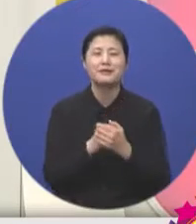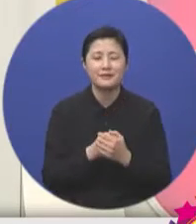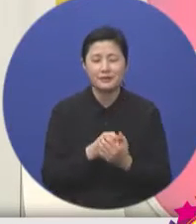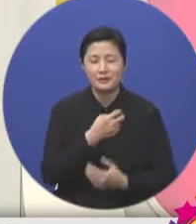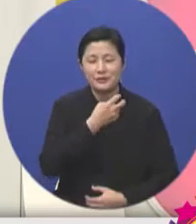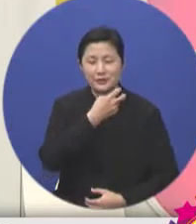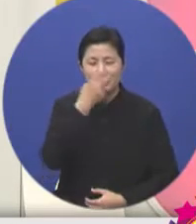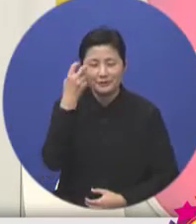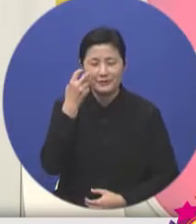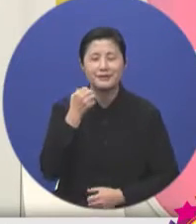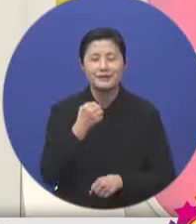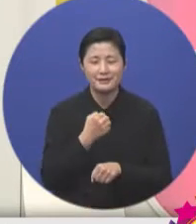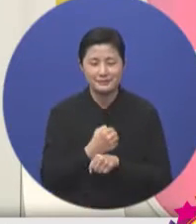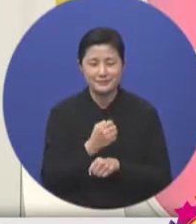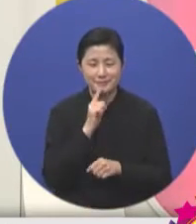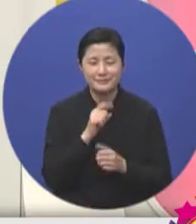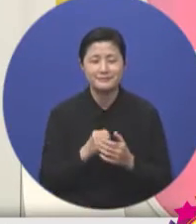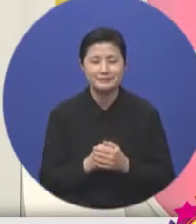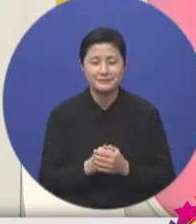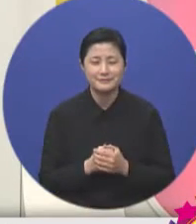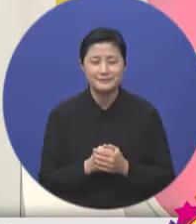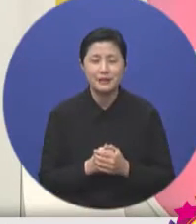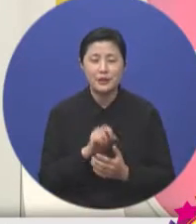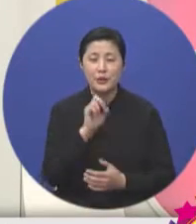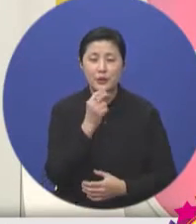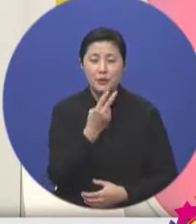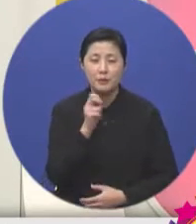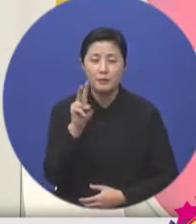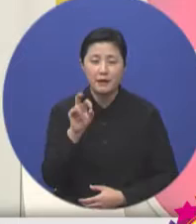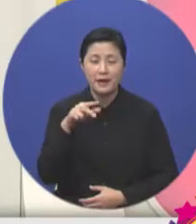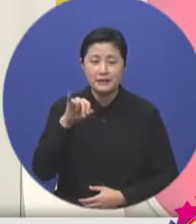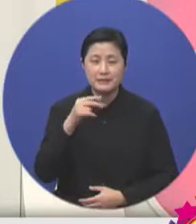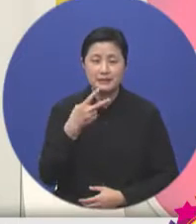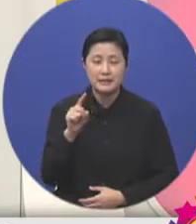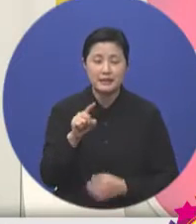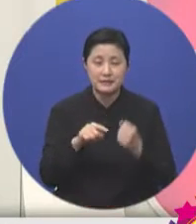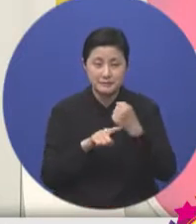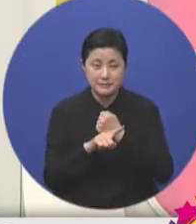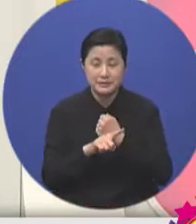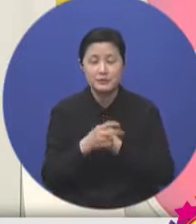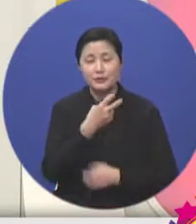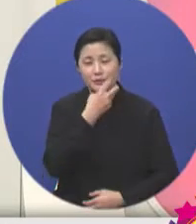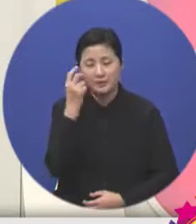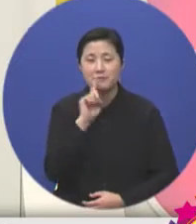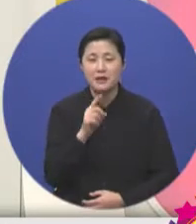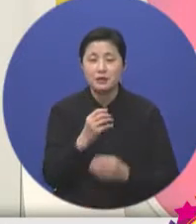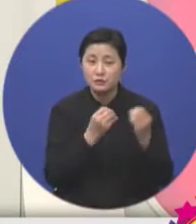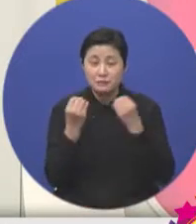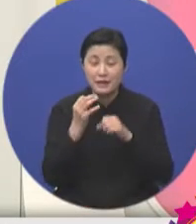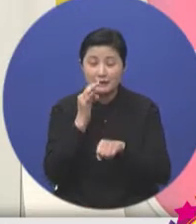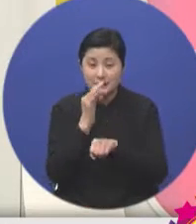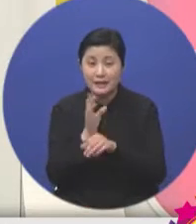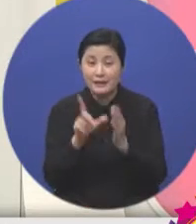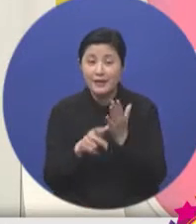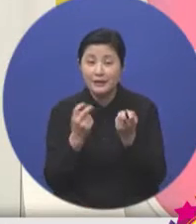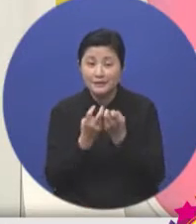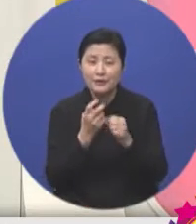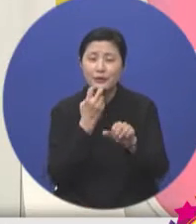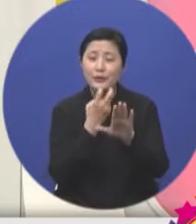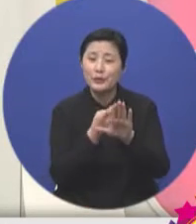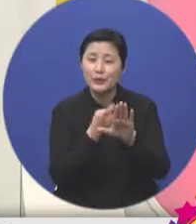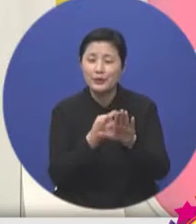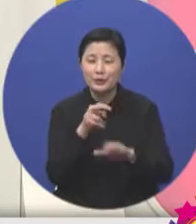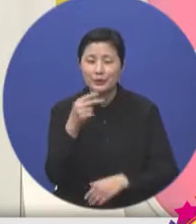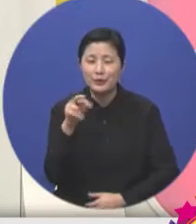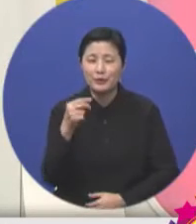1번 똑똑하다. 그렇습니다. 요망지단은요 네. 똑똑하다였습니다. 제가 네. 힌트 드렸잖아요. 네. 수복 살 때 어떻게 한다고? 똑똑 두 번